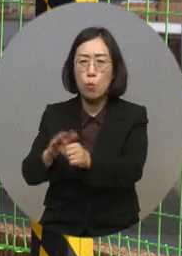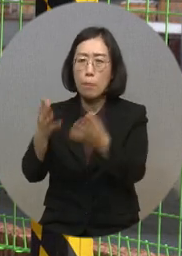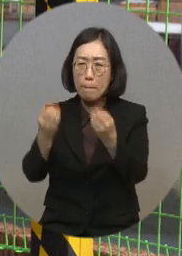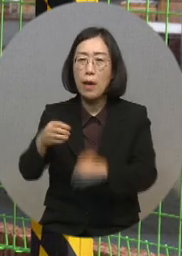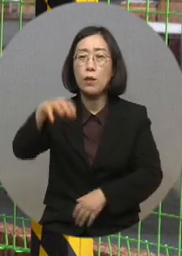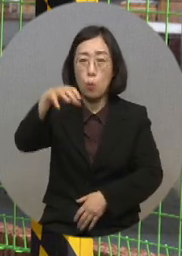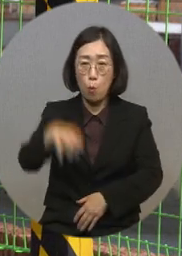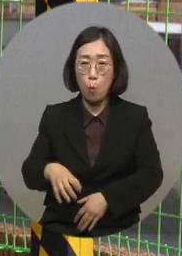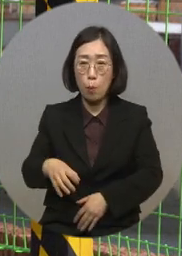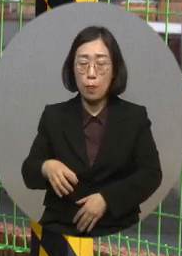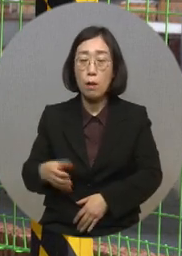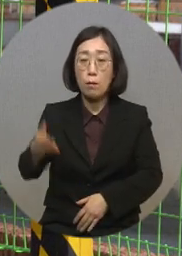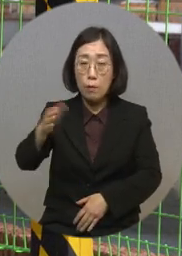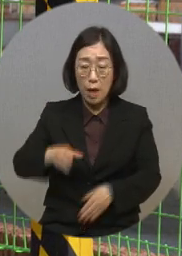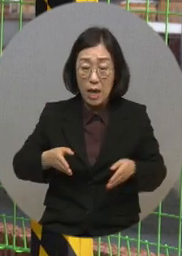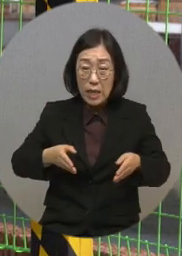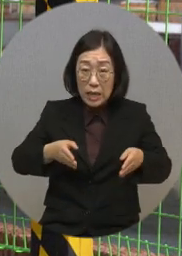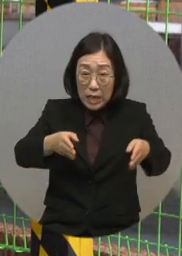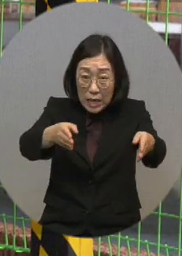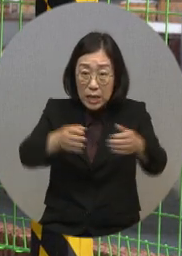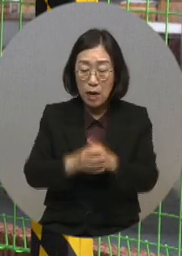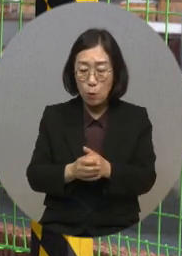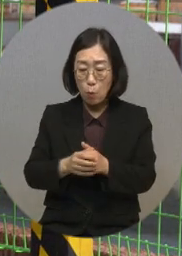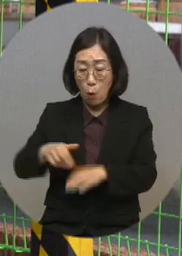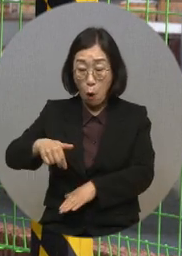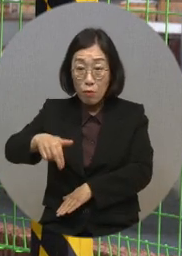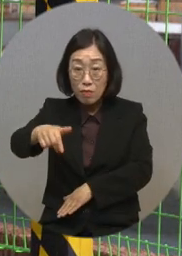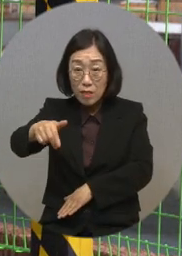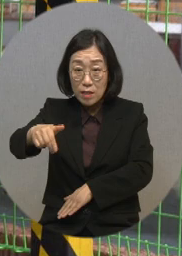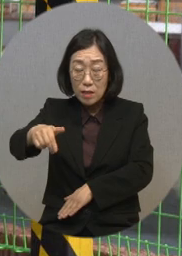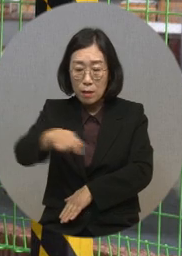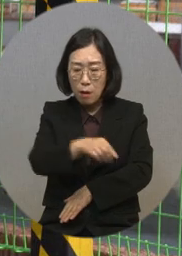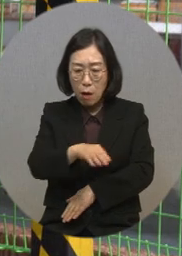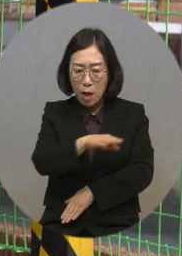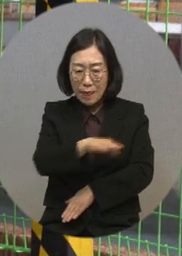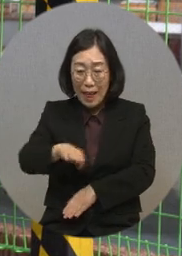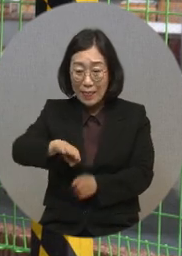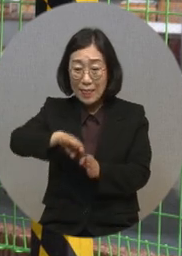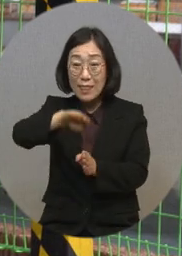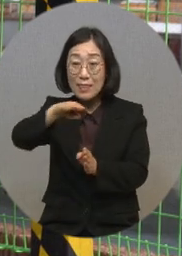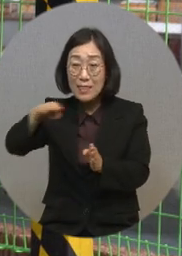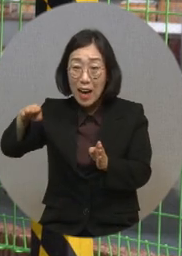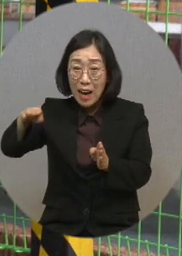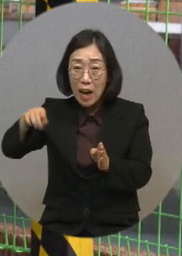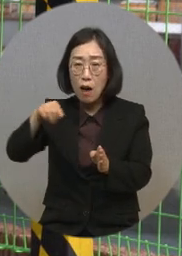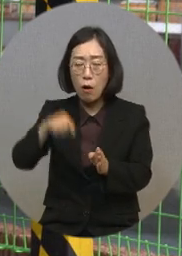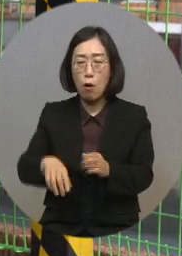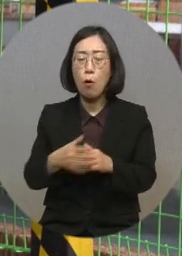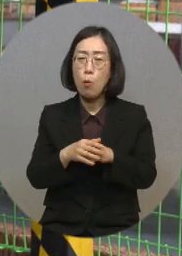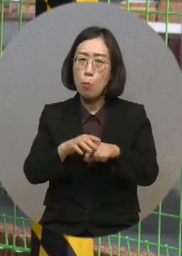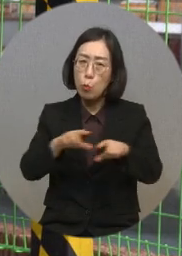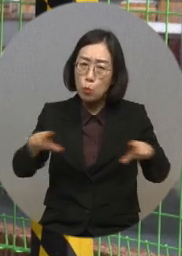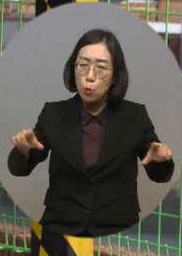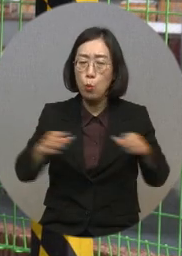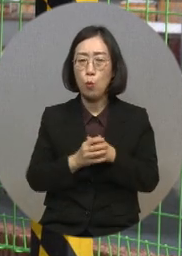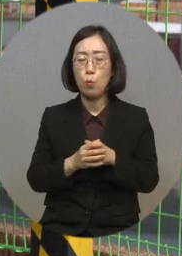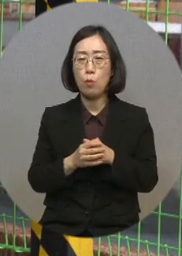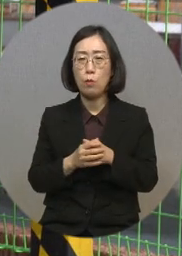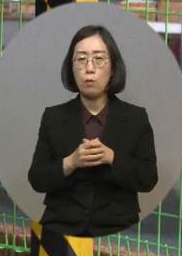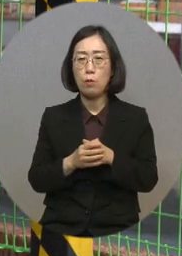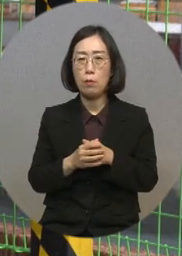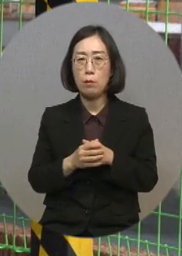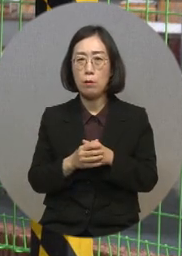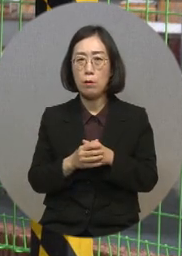근데 도로하고 인도하고의 그 횡단보도의 단차 있잖아요. 그 일반 여러분들 지금 앞에 있던